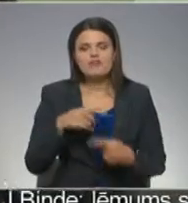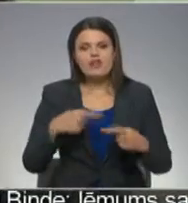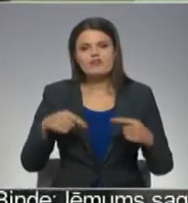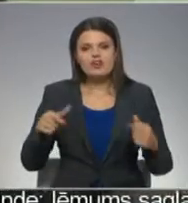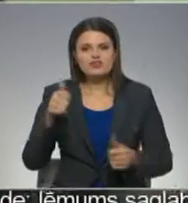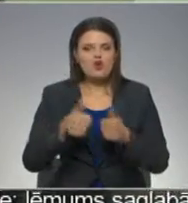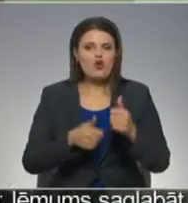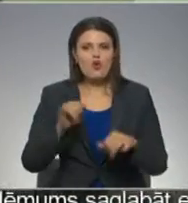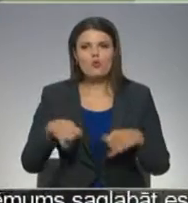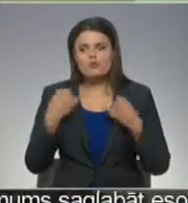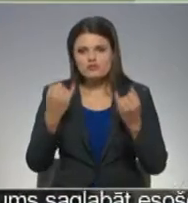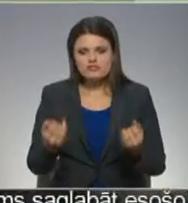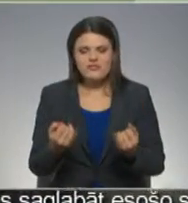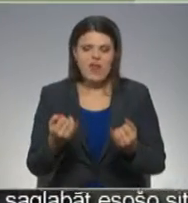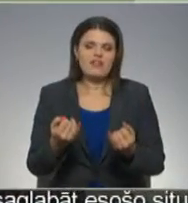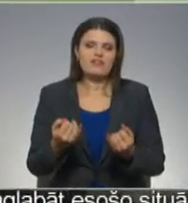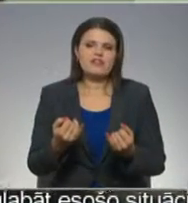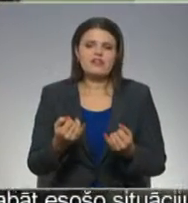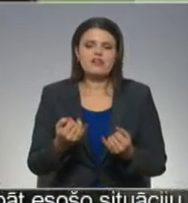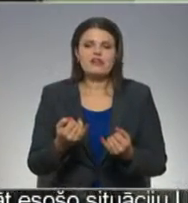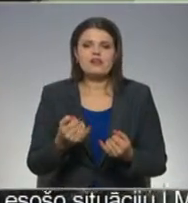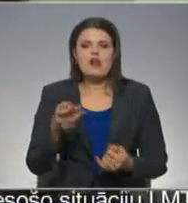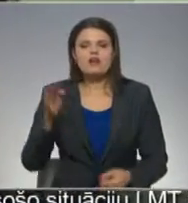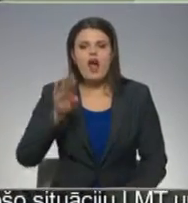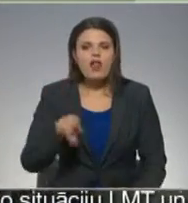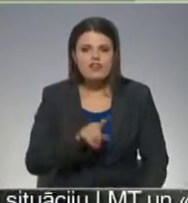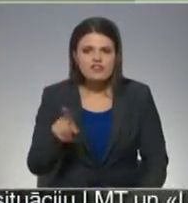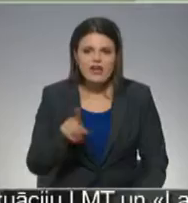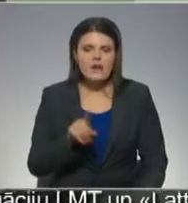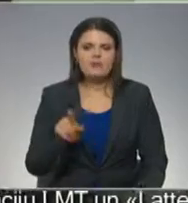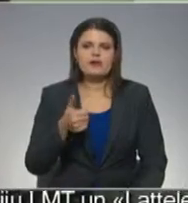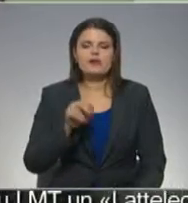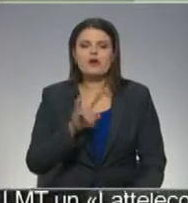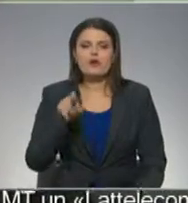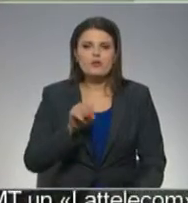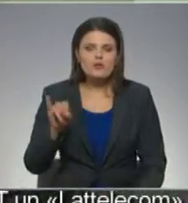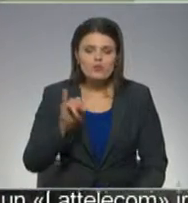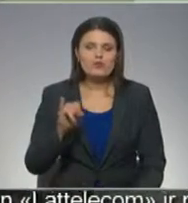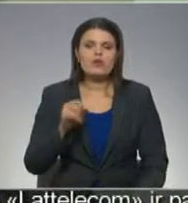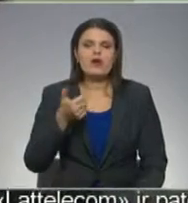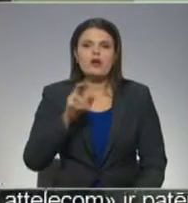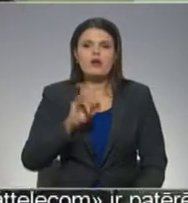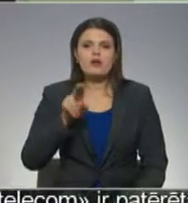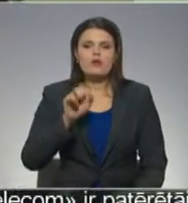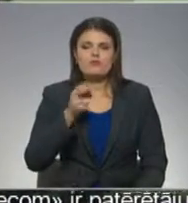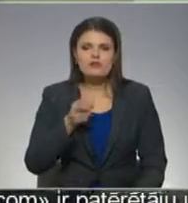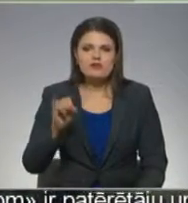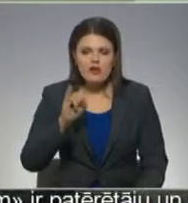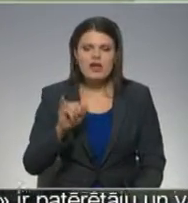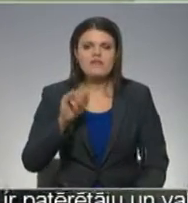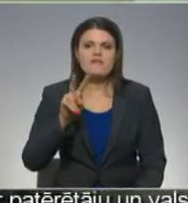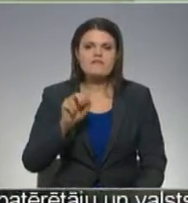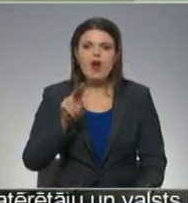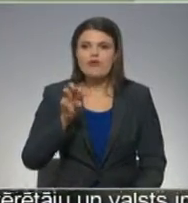komponistiem veltīti konkursi. Ir Alfredam Kalniņam, ir Lucijai Garūtai, Jēkabam Graubiņam, Jānim Ivanovam,